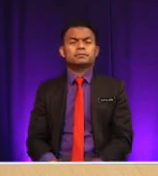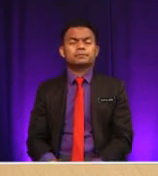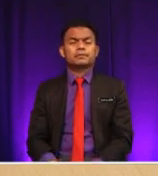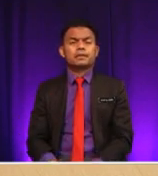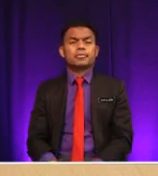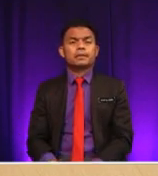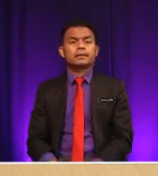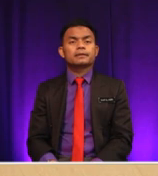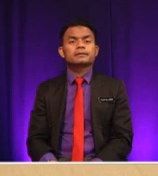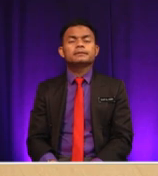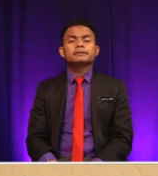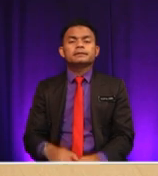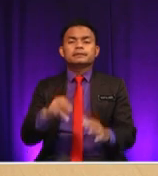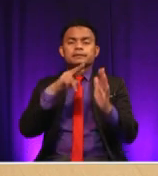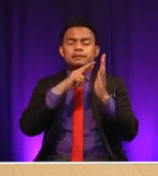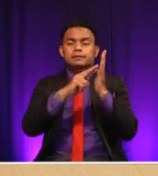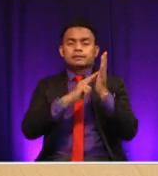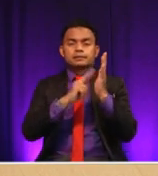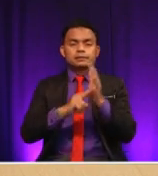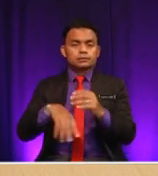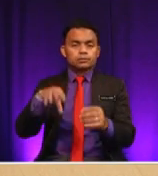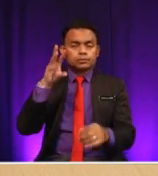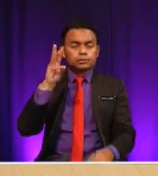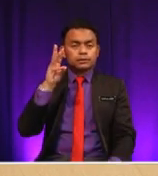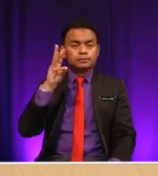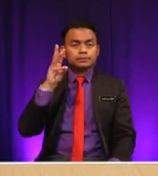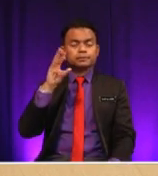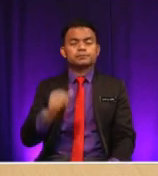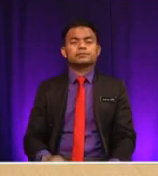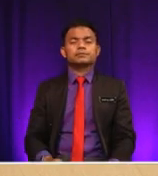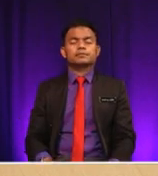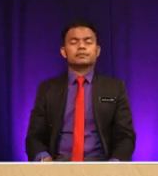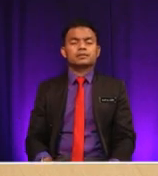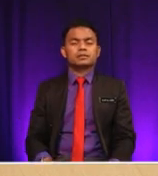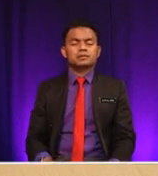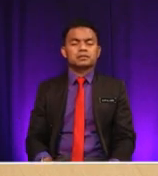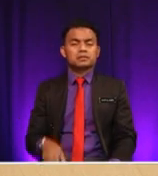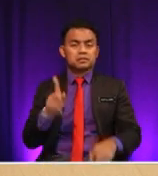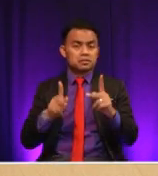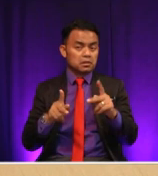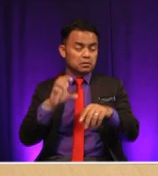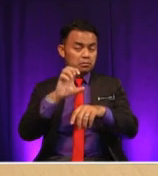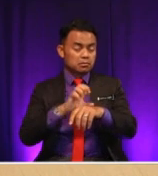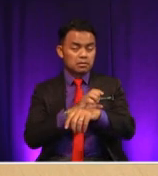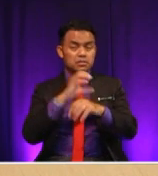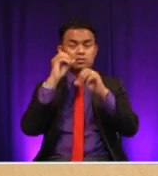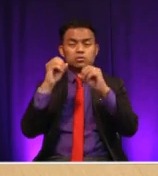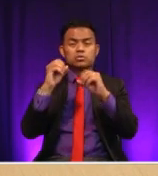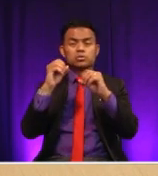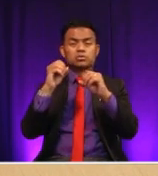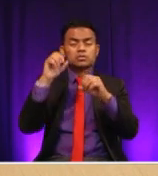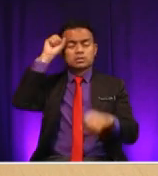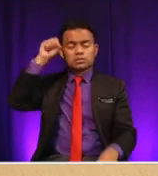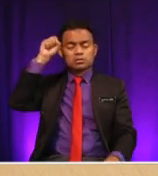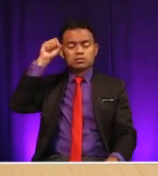keenam kalau tiada emas di pinggang sana saudara menjadi renggang Oke sekiranya kita tidak memiliki harta